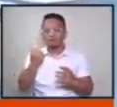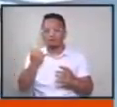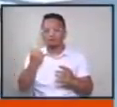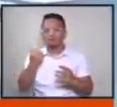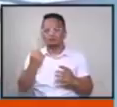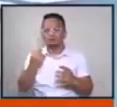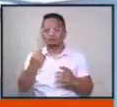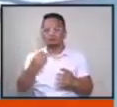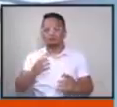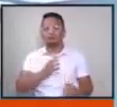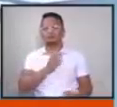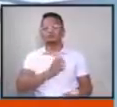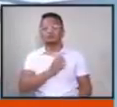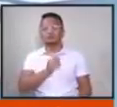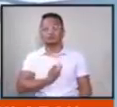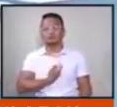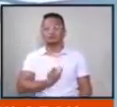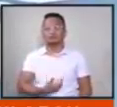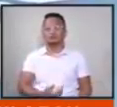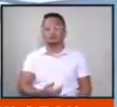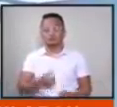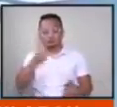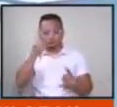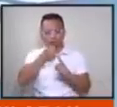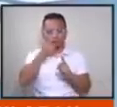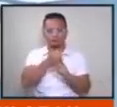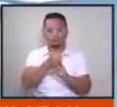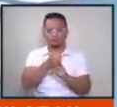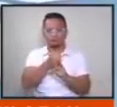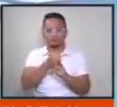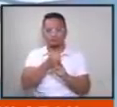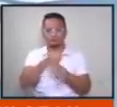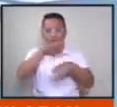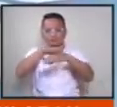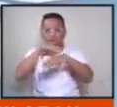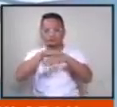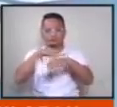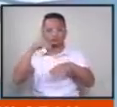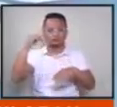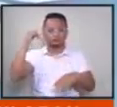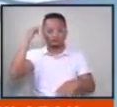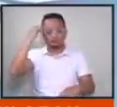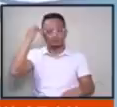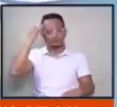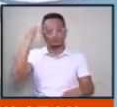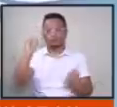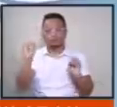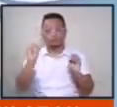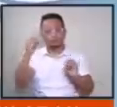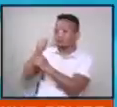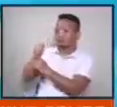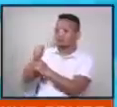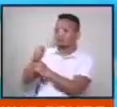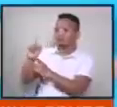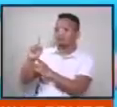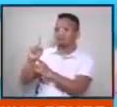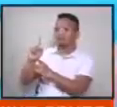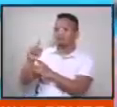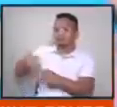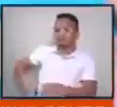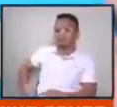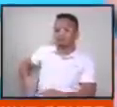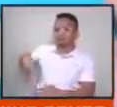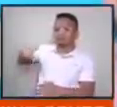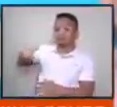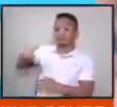sa banwar? Sabi po niya. Hindi po kapitan. Sinuntok na po niya ako. Tapos tinawag din po niya si JM. Walang kadahilan-dahilan. Wala po. Tapos bumunot na po